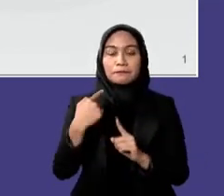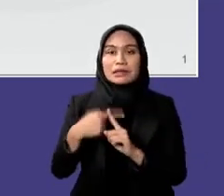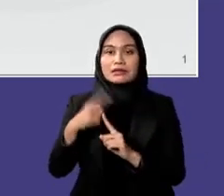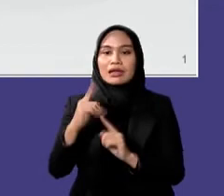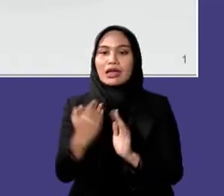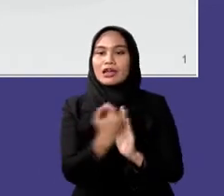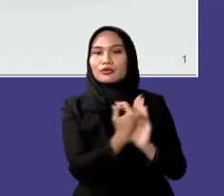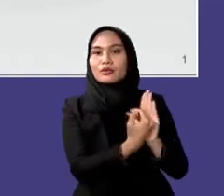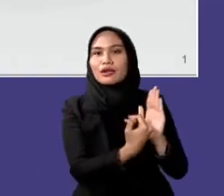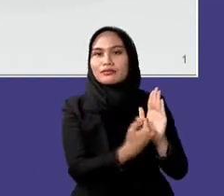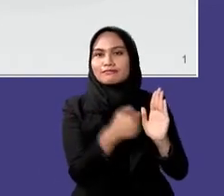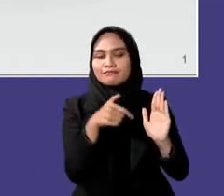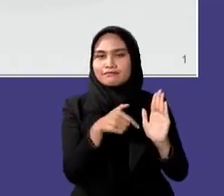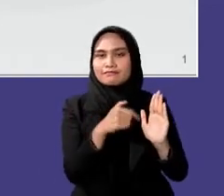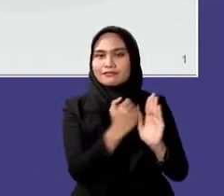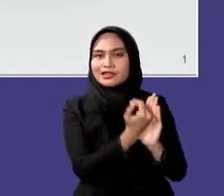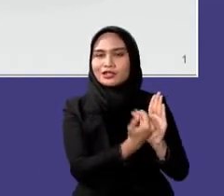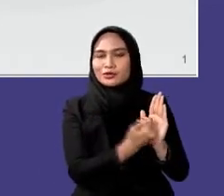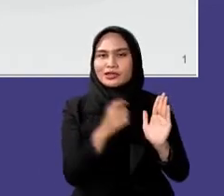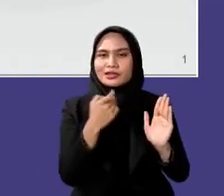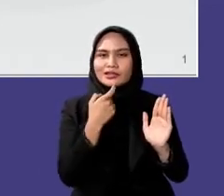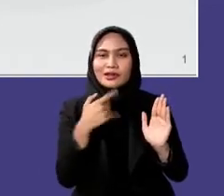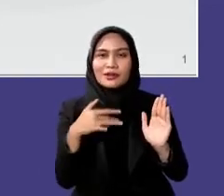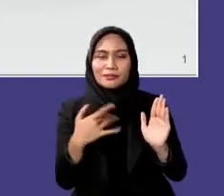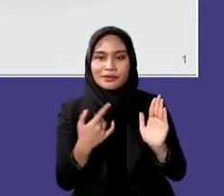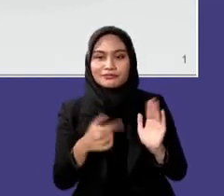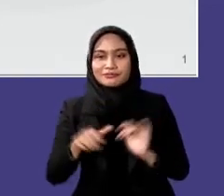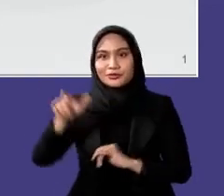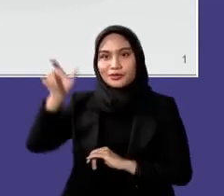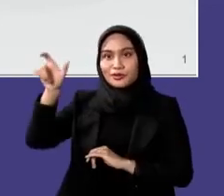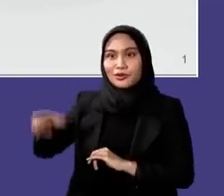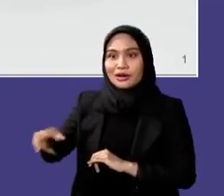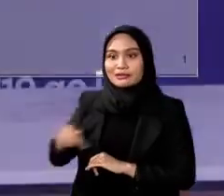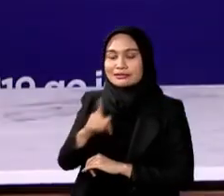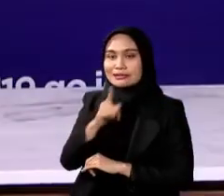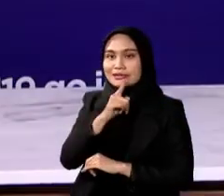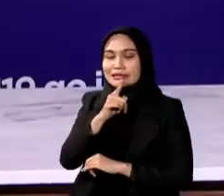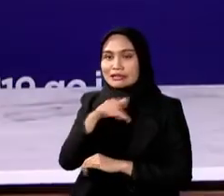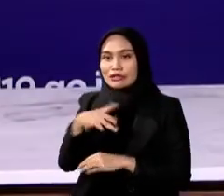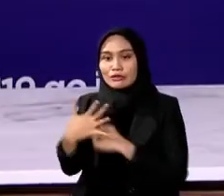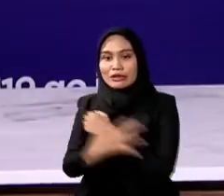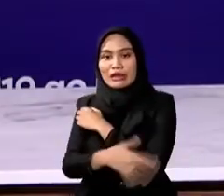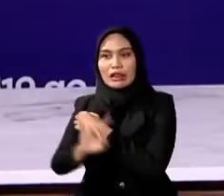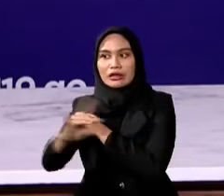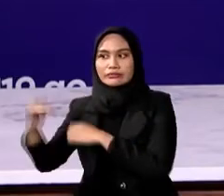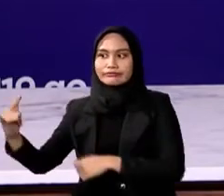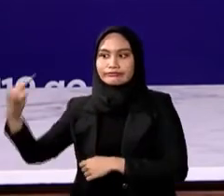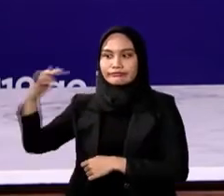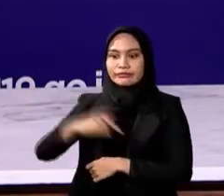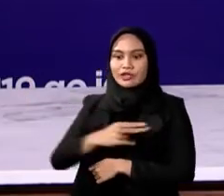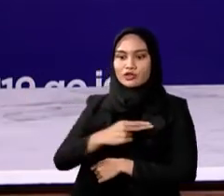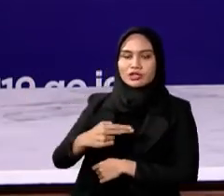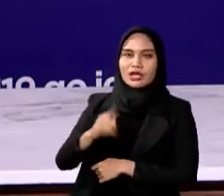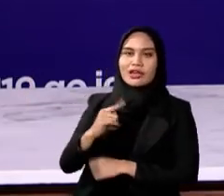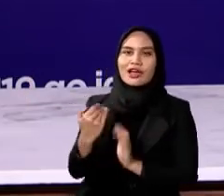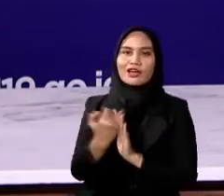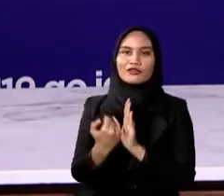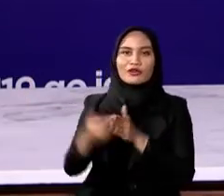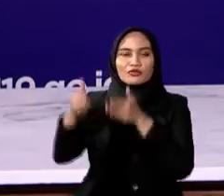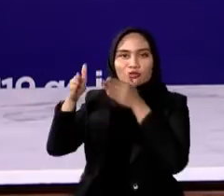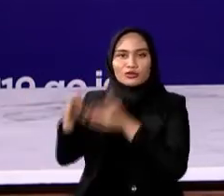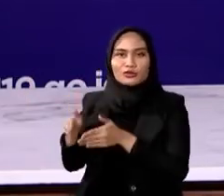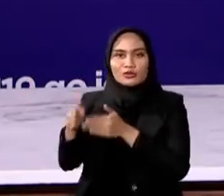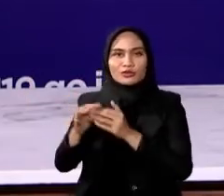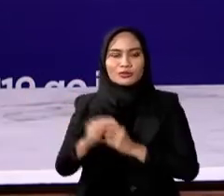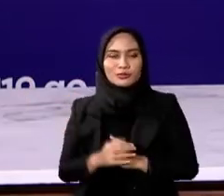kebijakan pengetatan mobilitas termasuk kedatangan orang dari luar negeri. Hal ini diperlukan